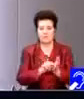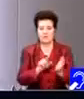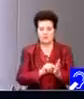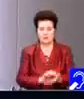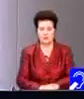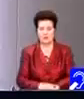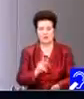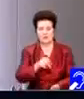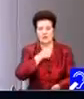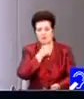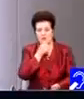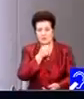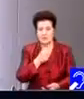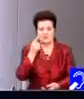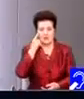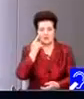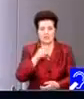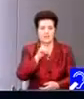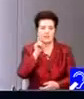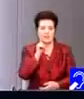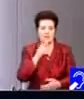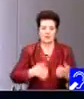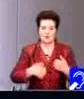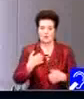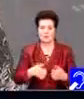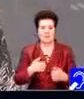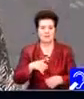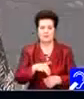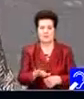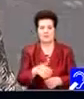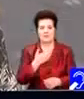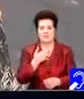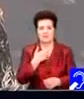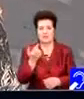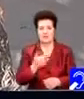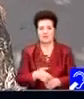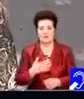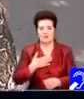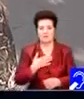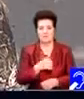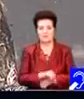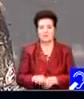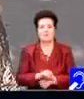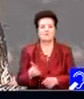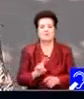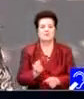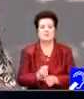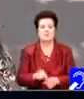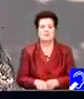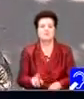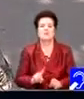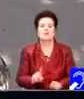pensioneri. Cei vârstnici se gândesc la tineri care însă nu s-au grăbit să iasă la vot. Tinerii atât s-au dus pe hotară și să șadă aici. Pentru